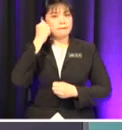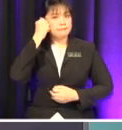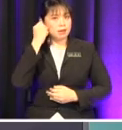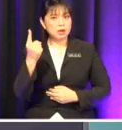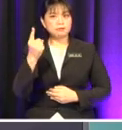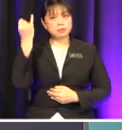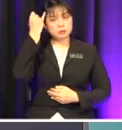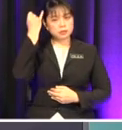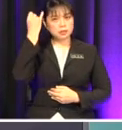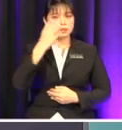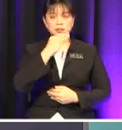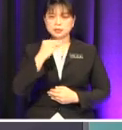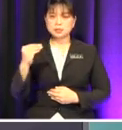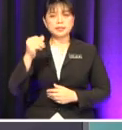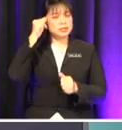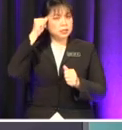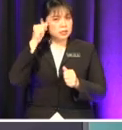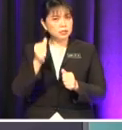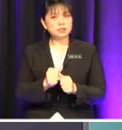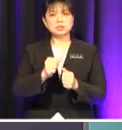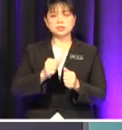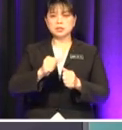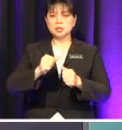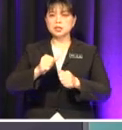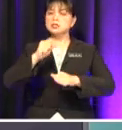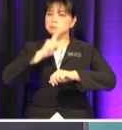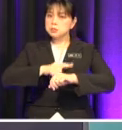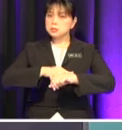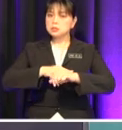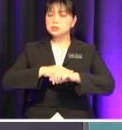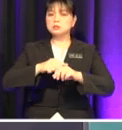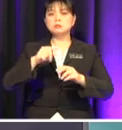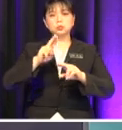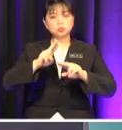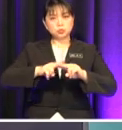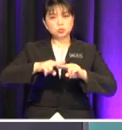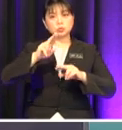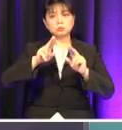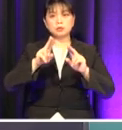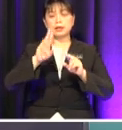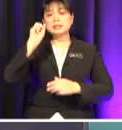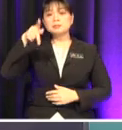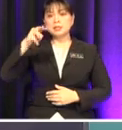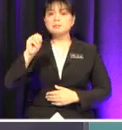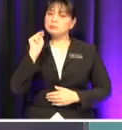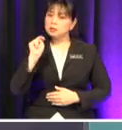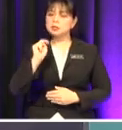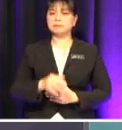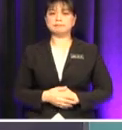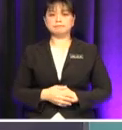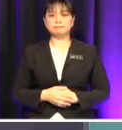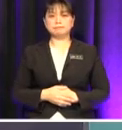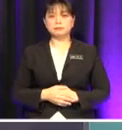konsep dan juga mengingati semasa SPM nanti Oke dalam bidang tiga pula